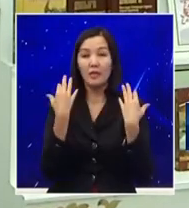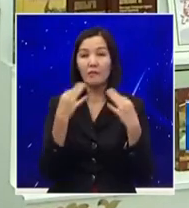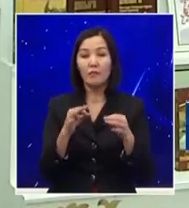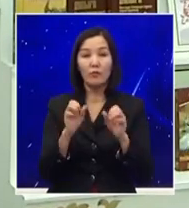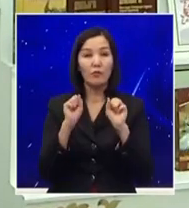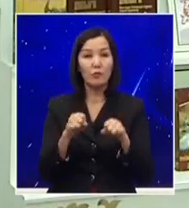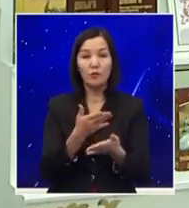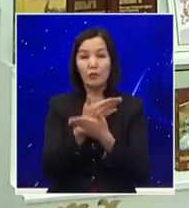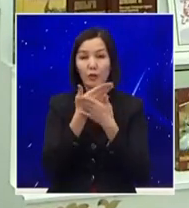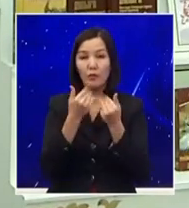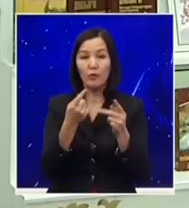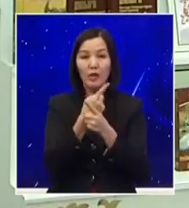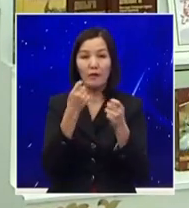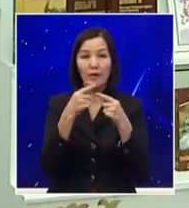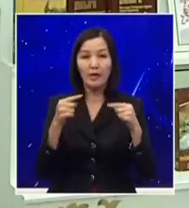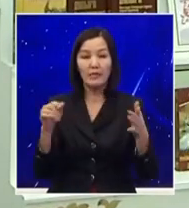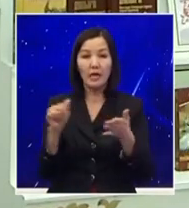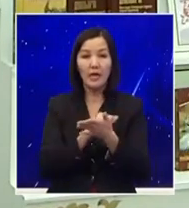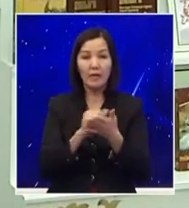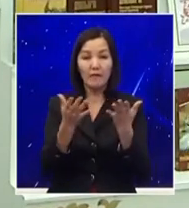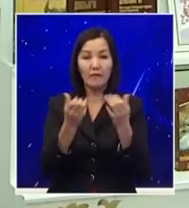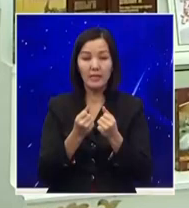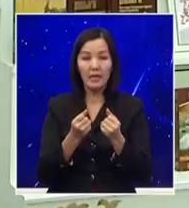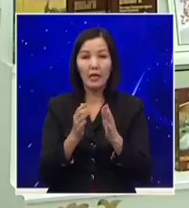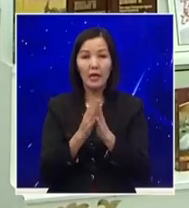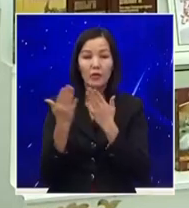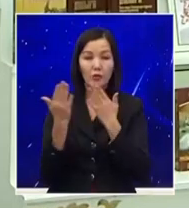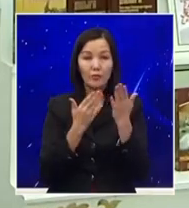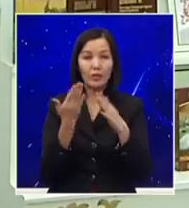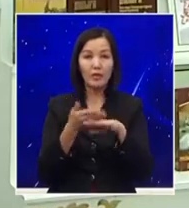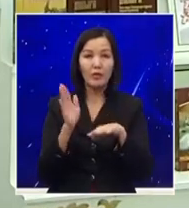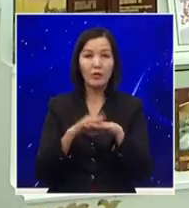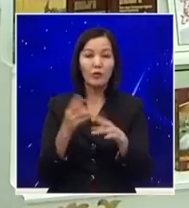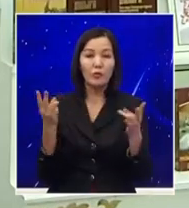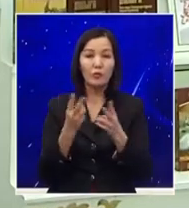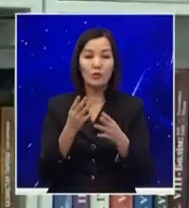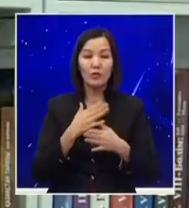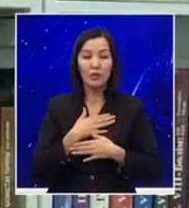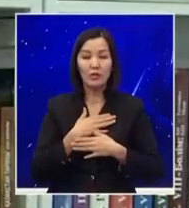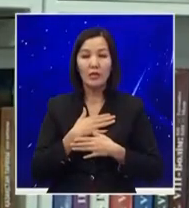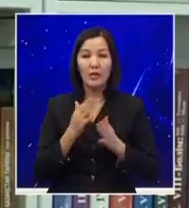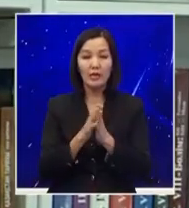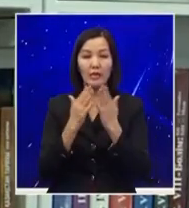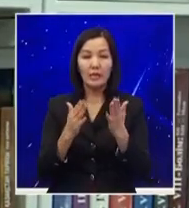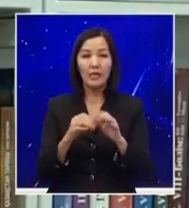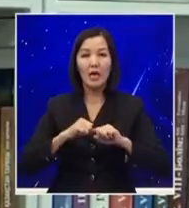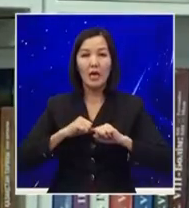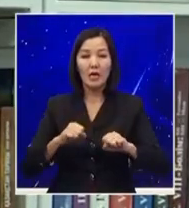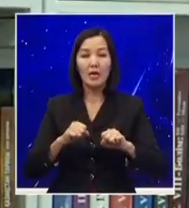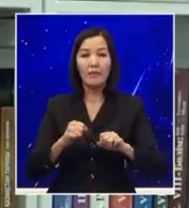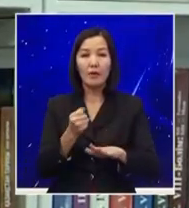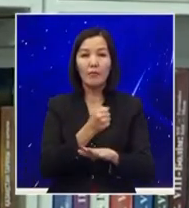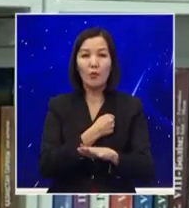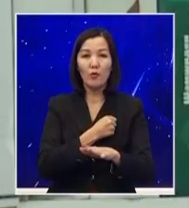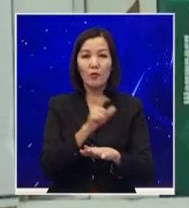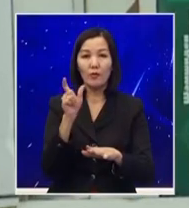доступе. Информацию мы брали из разных архивов, чтобы читателям не составило труда найти нужные из нашей книги. Храбрые подвиги казахского